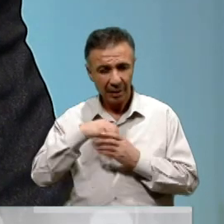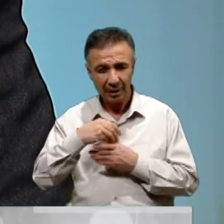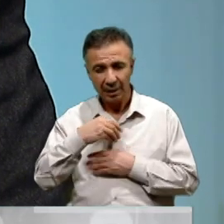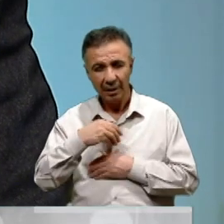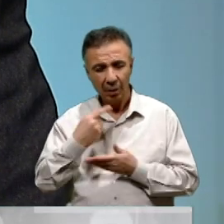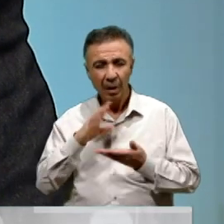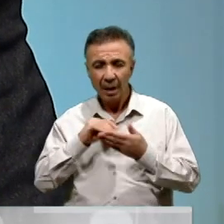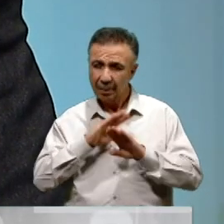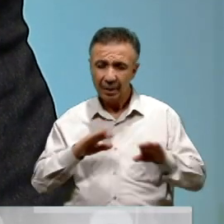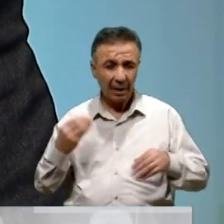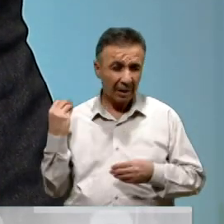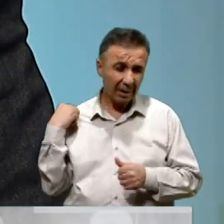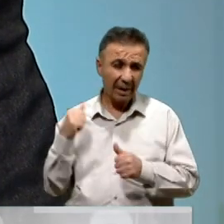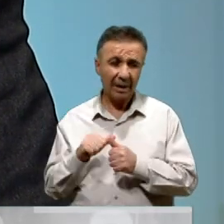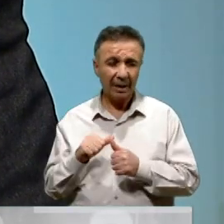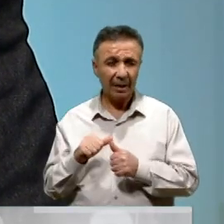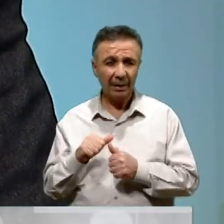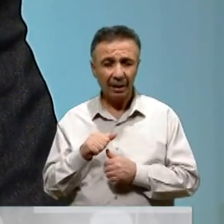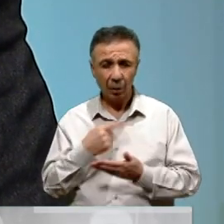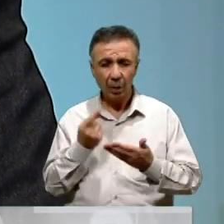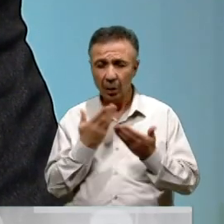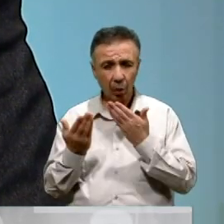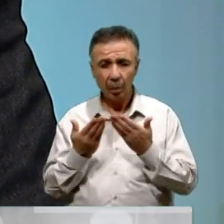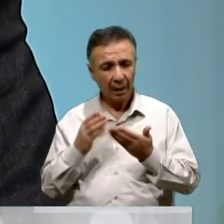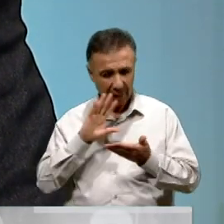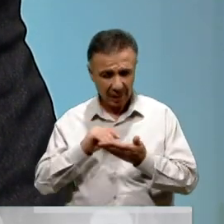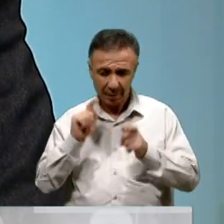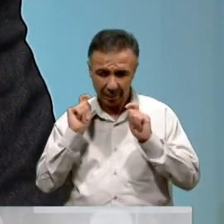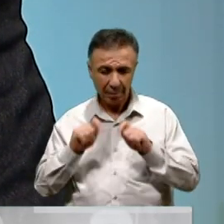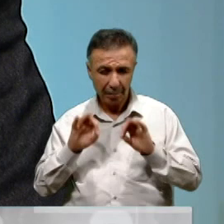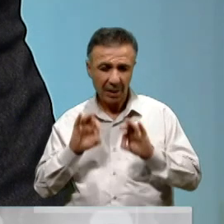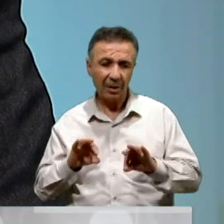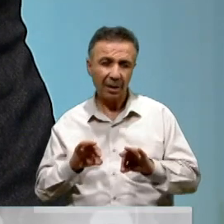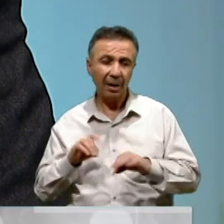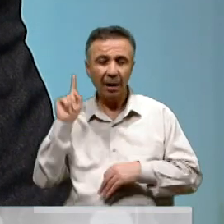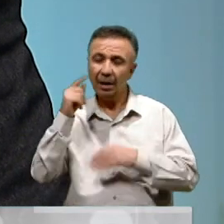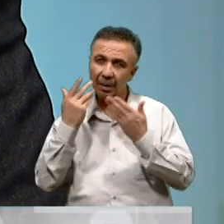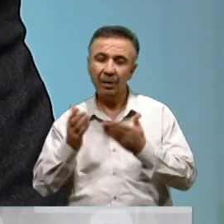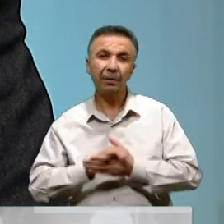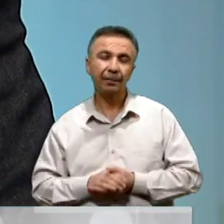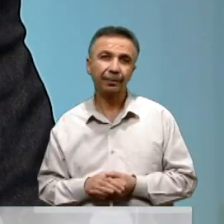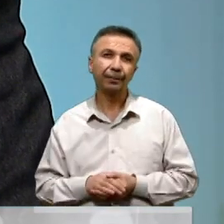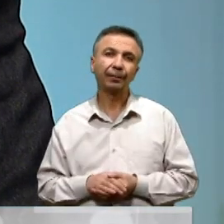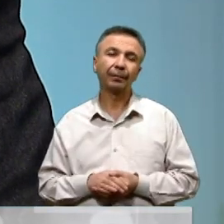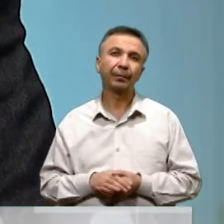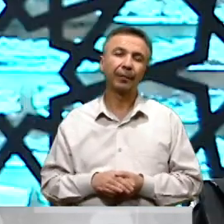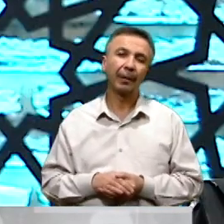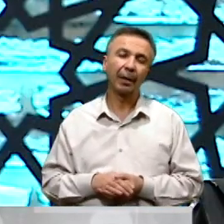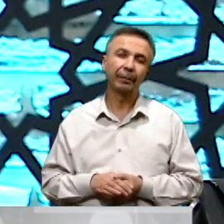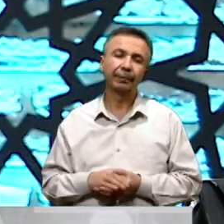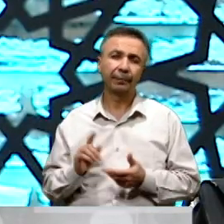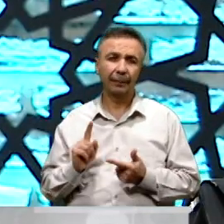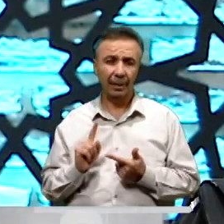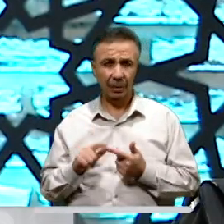yeniden başlar. İnşallah. Ve o şekilde devam eder. Rabbim kabul eylesin inşallah. Amin hocam. Allah kabul etsin. İkinci